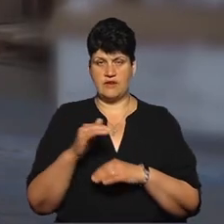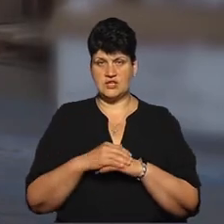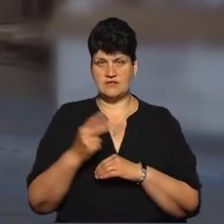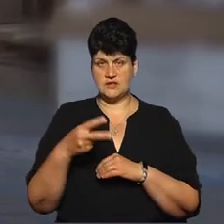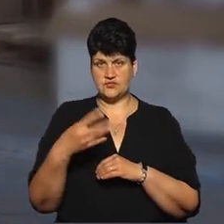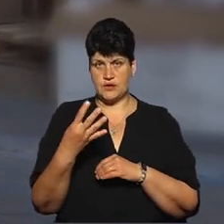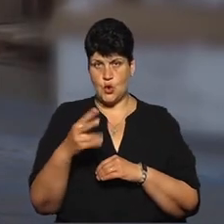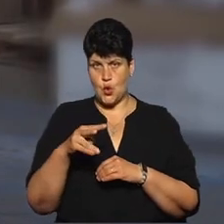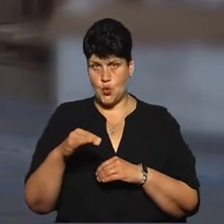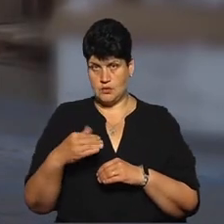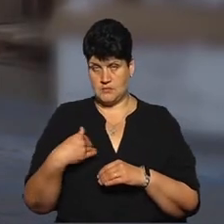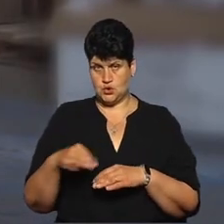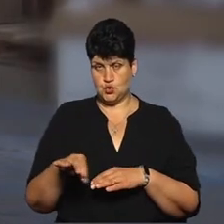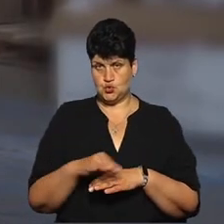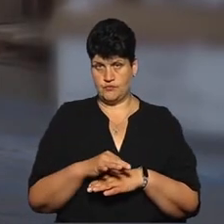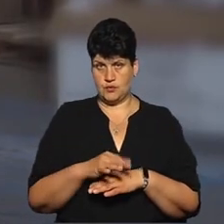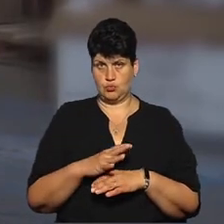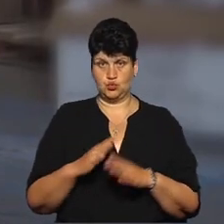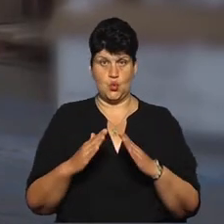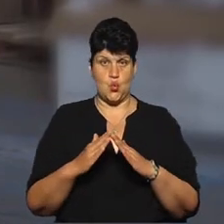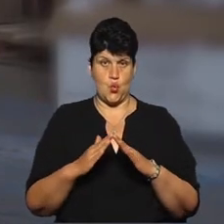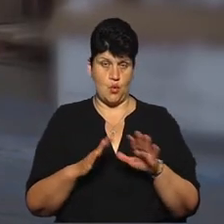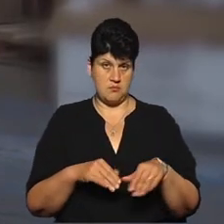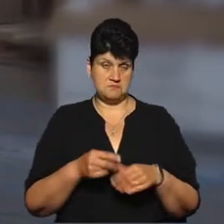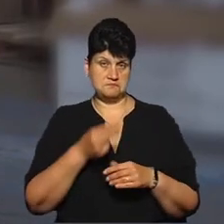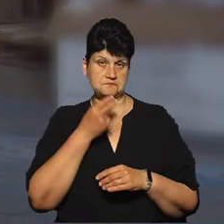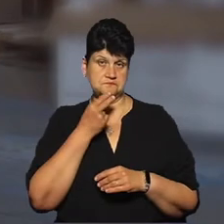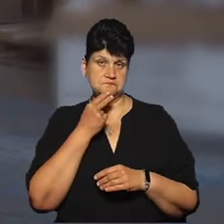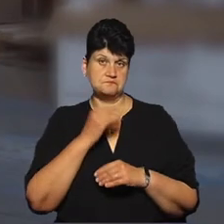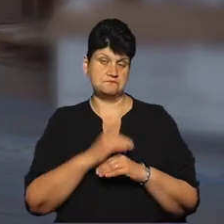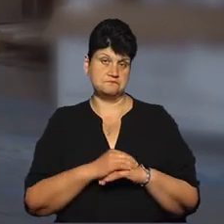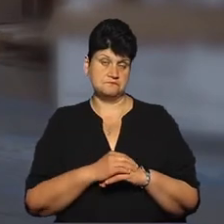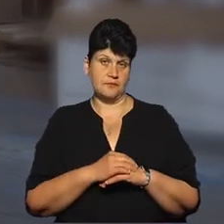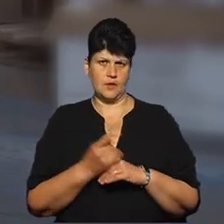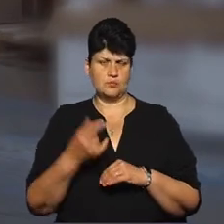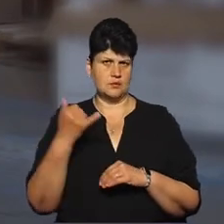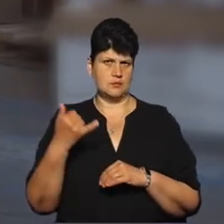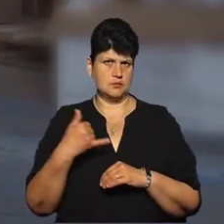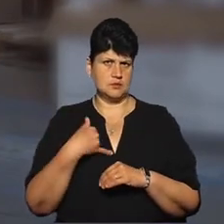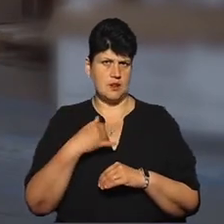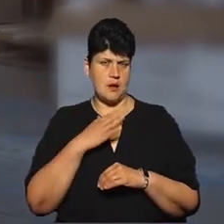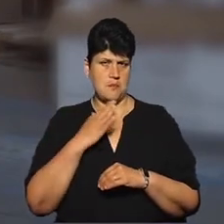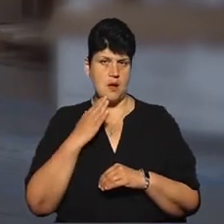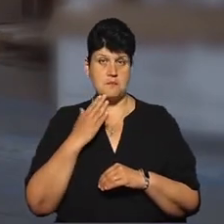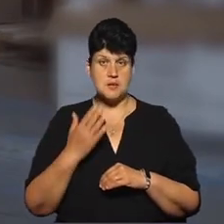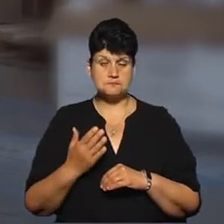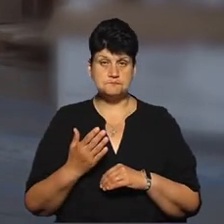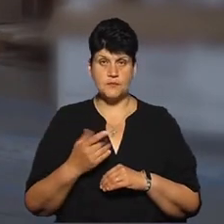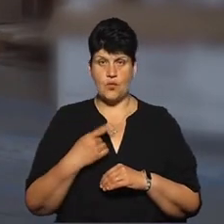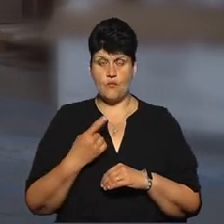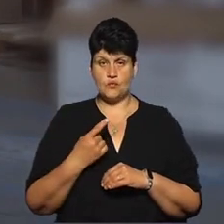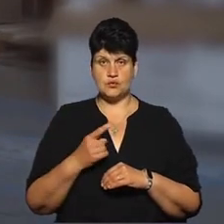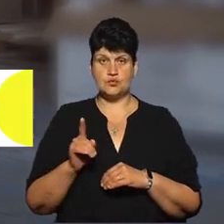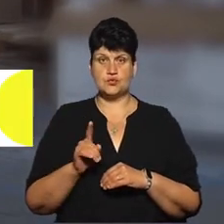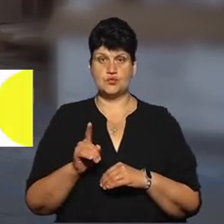чоловіком були вдома, вечеряли, і тут мені позвонила мама і сказала, що